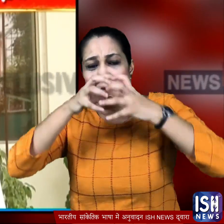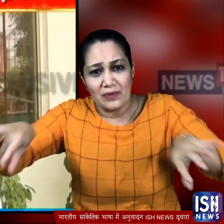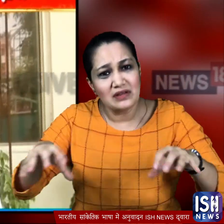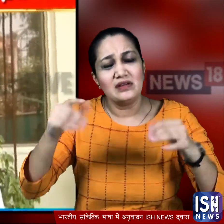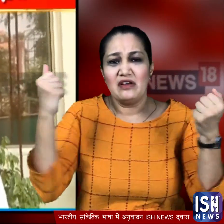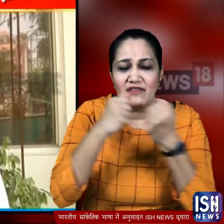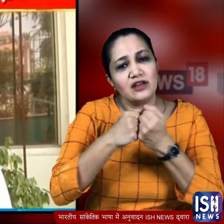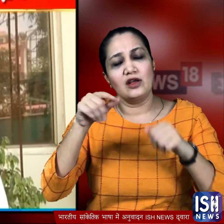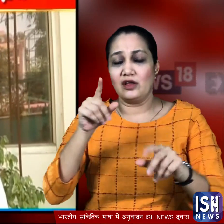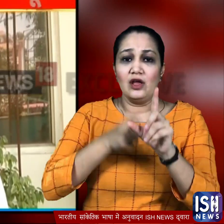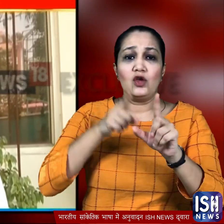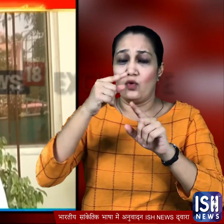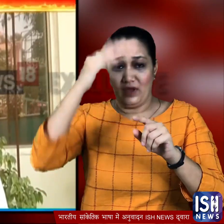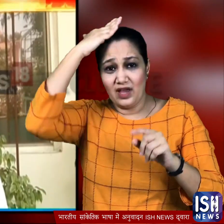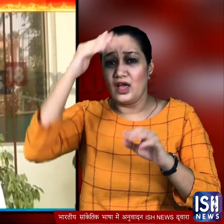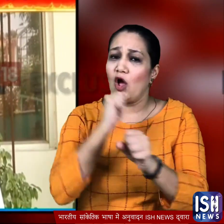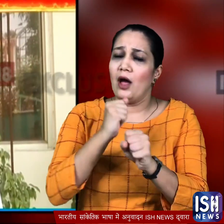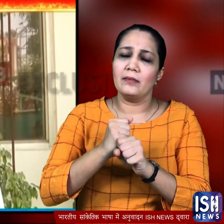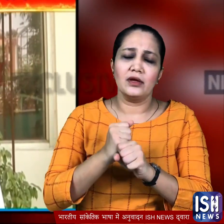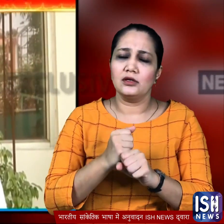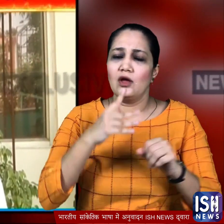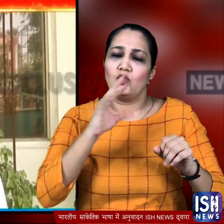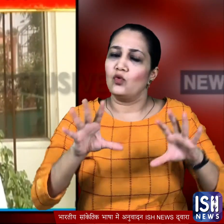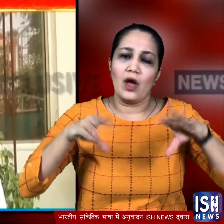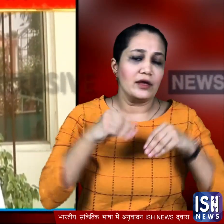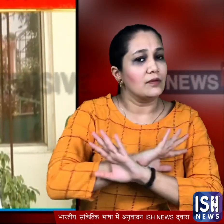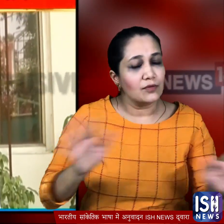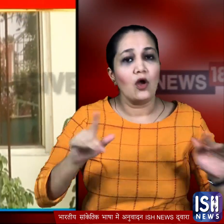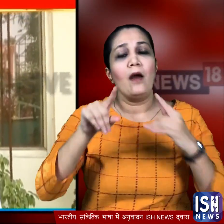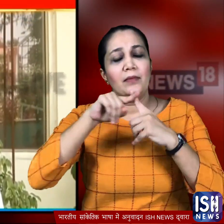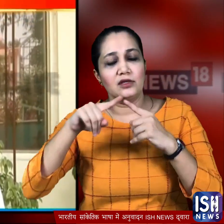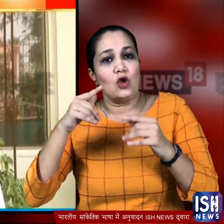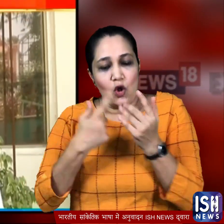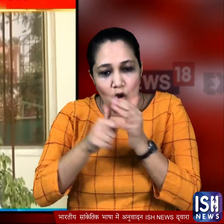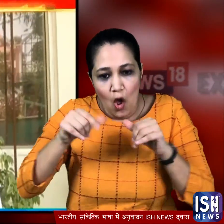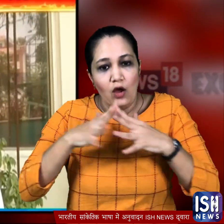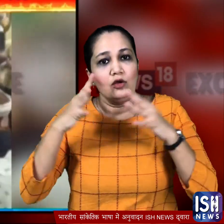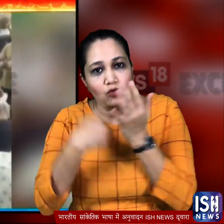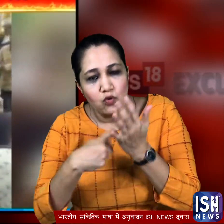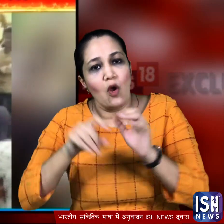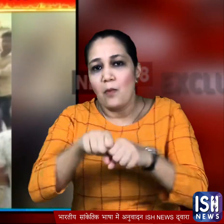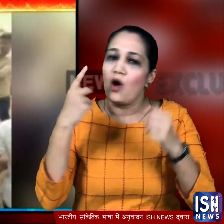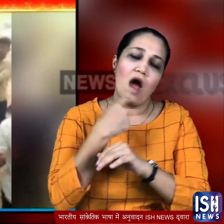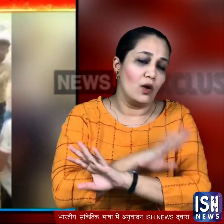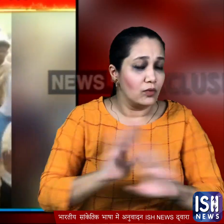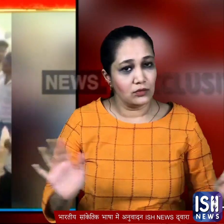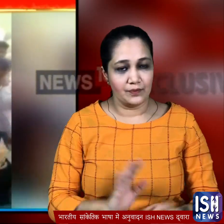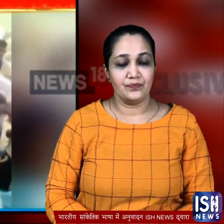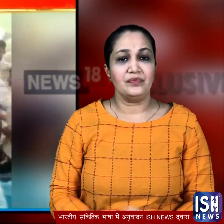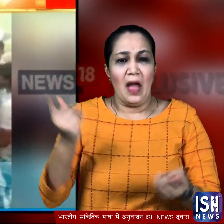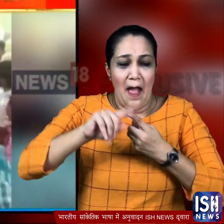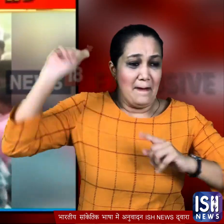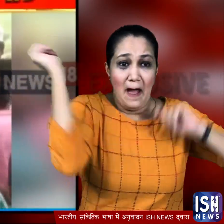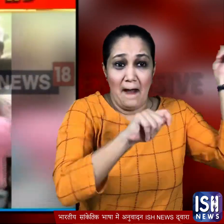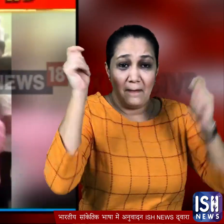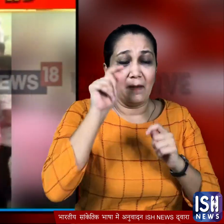ये योगी सरकार है, उसको वो कार्य कर नहीं सकता, ना कानून अपने हाथ में लेने की इजाजत है। हालांकि मारपीट का आरोप जिस